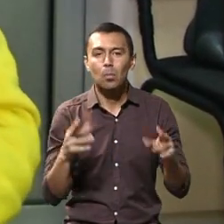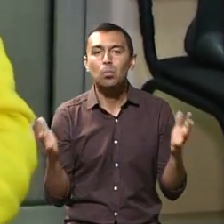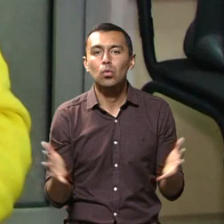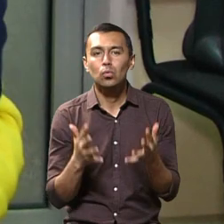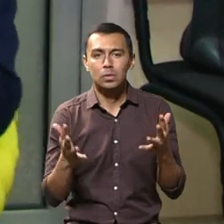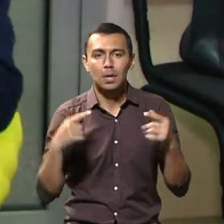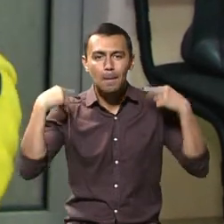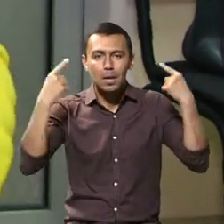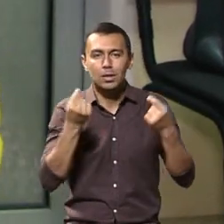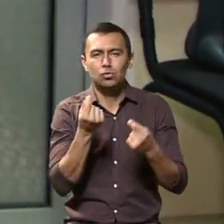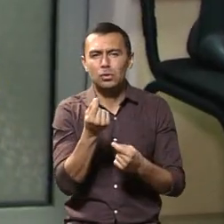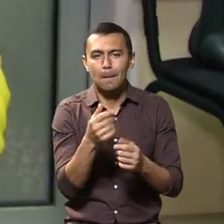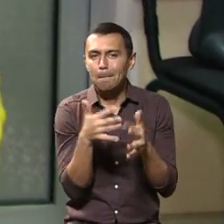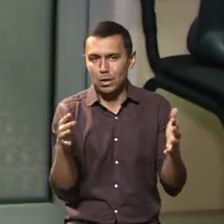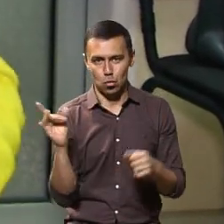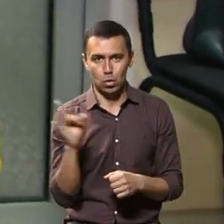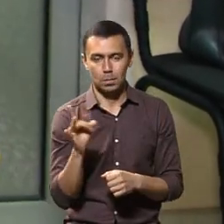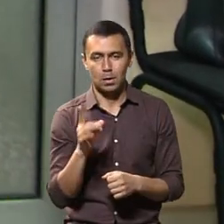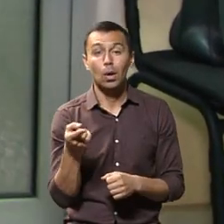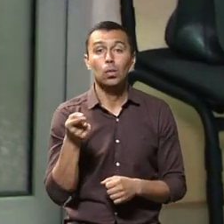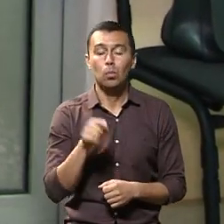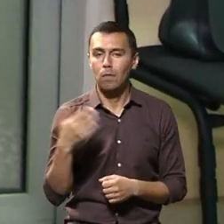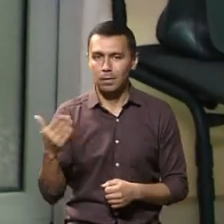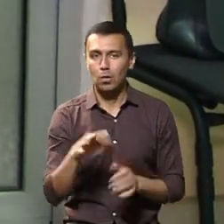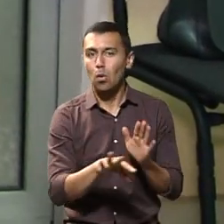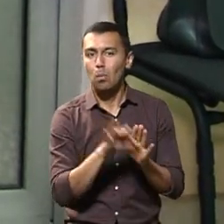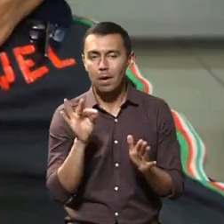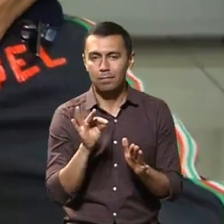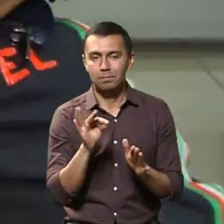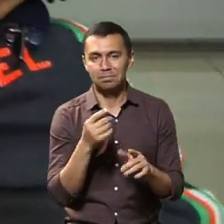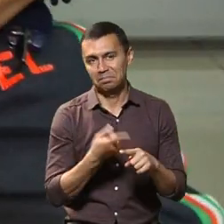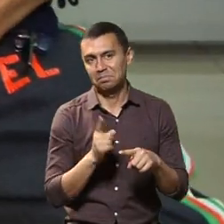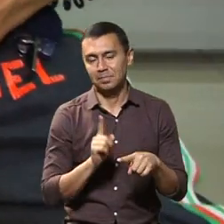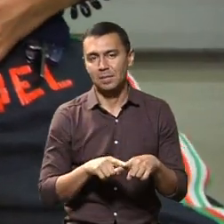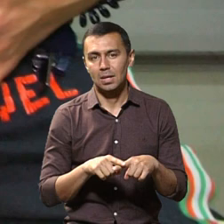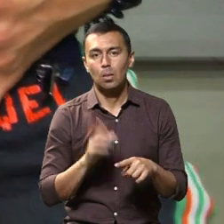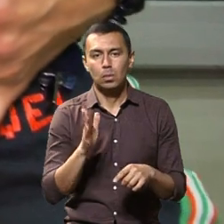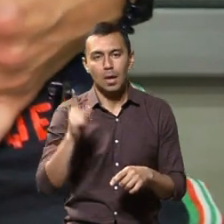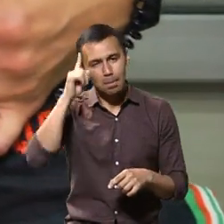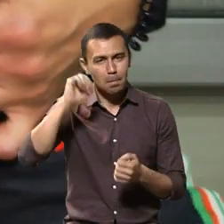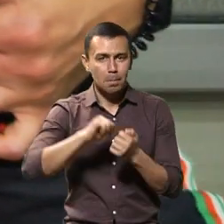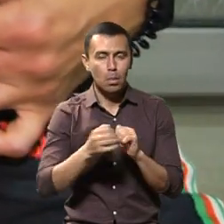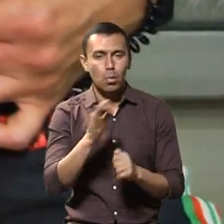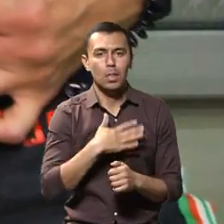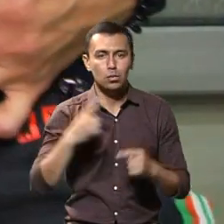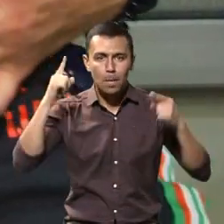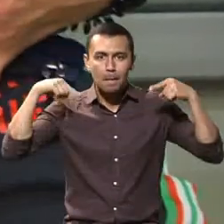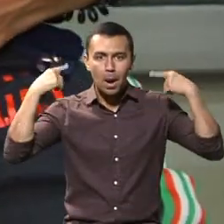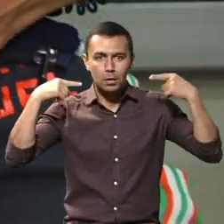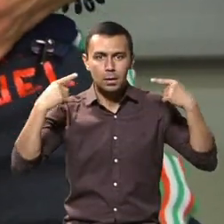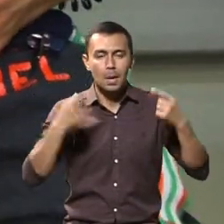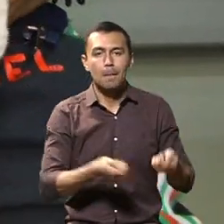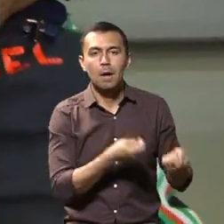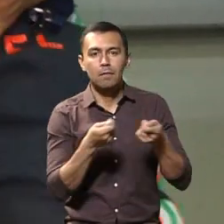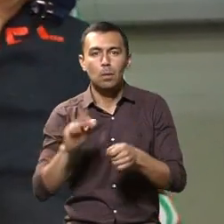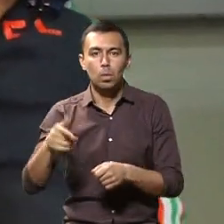подушечка барашок, тільки більшого розміру, і тому він обрав саме його. Буде як пам'ятка про нашого баранчика. Привеземо